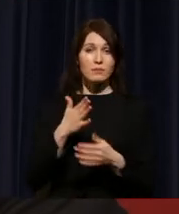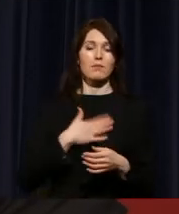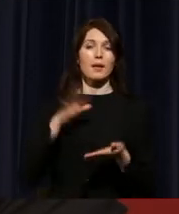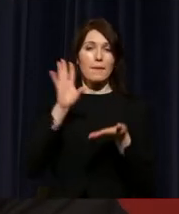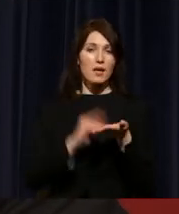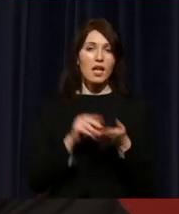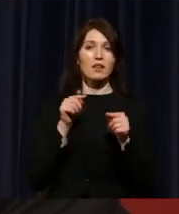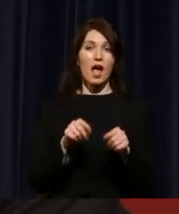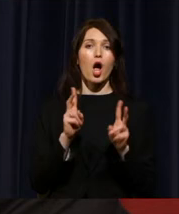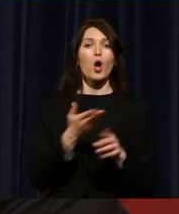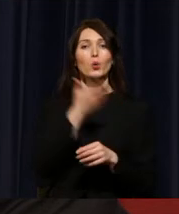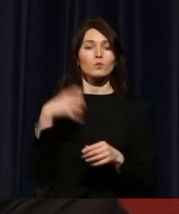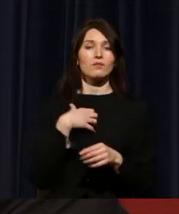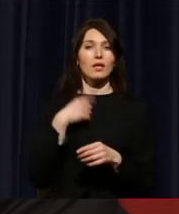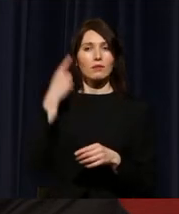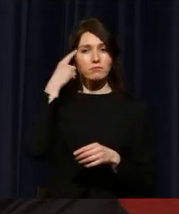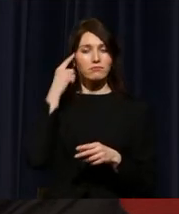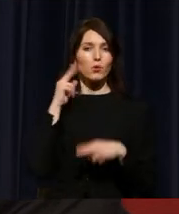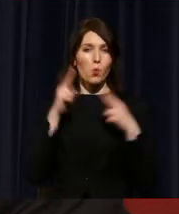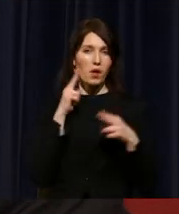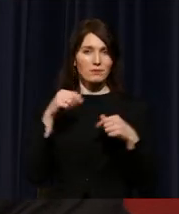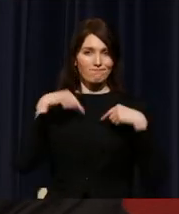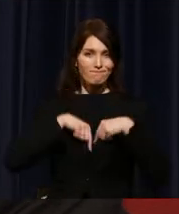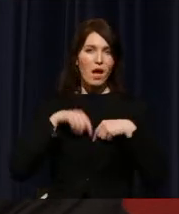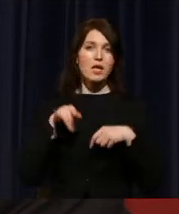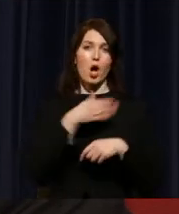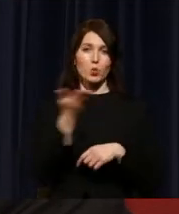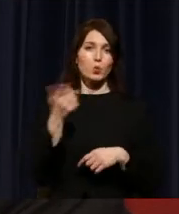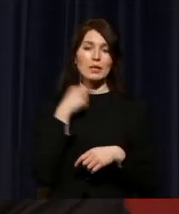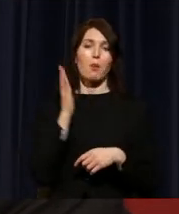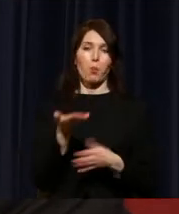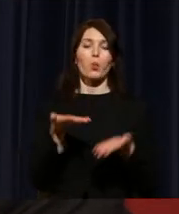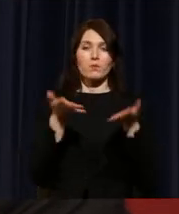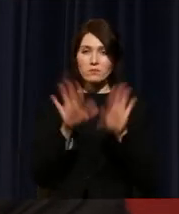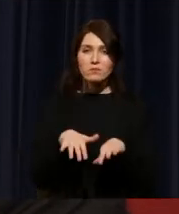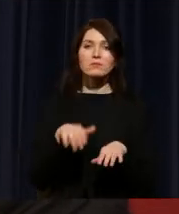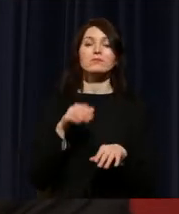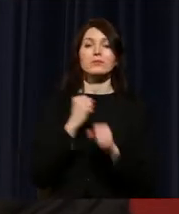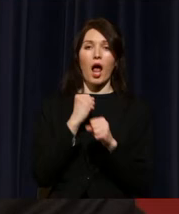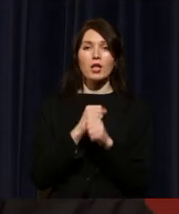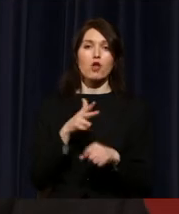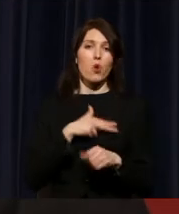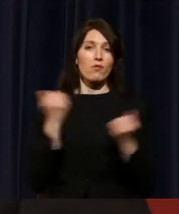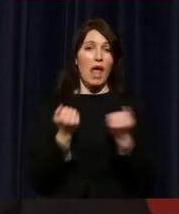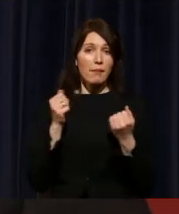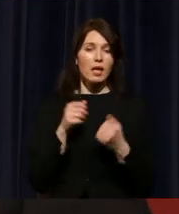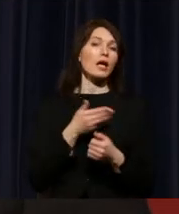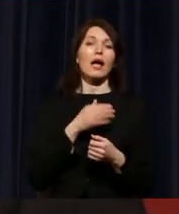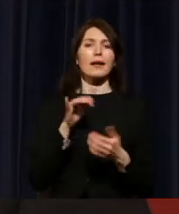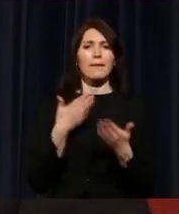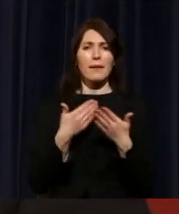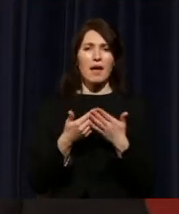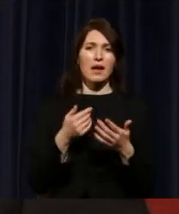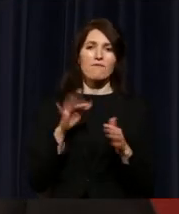ka faktiski jums ir jānoskaņojās, ja jūs gribat būt sociālais darbinieks, ka jums nav situācija, ar kurās jūs izjūtat